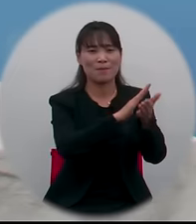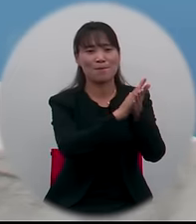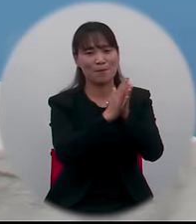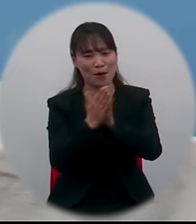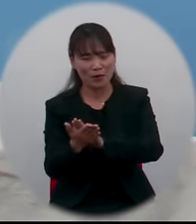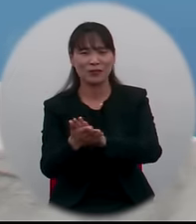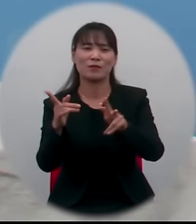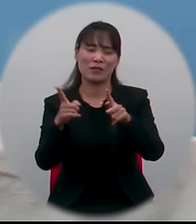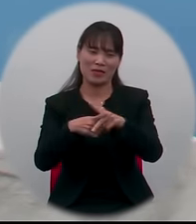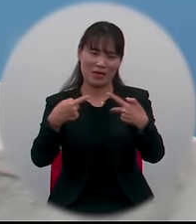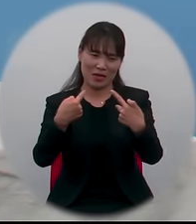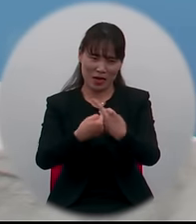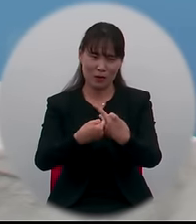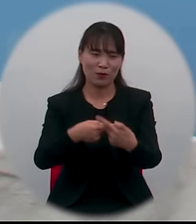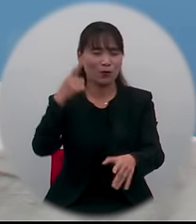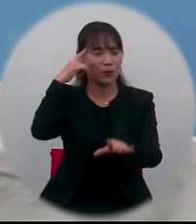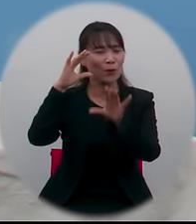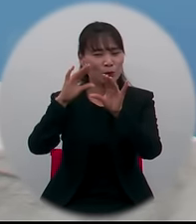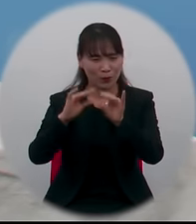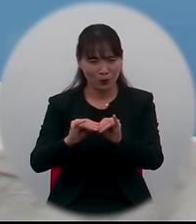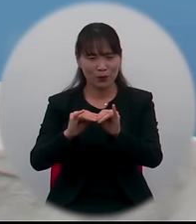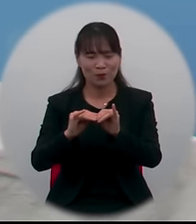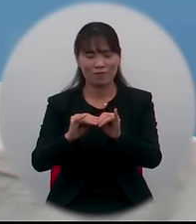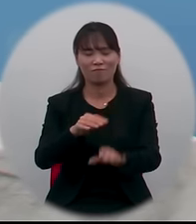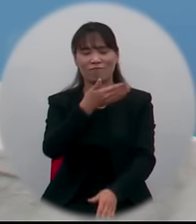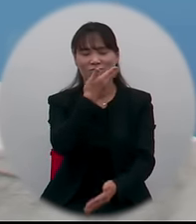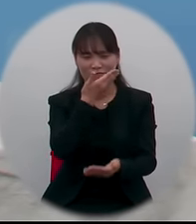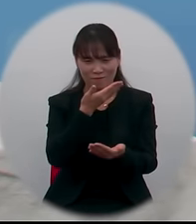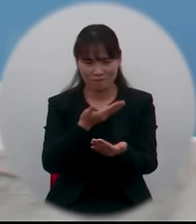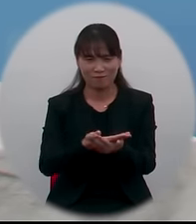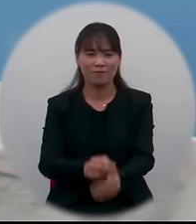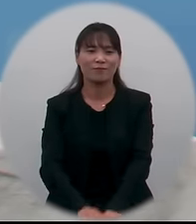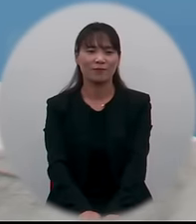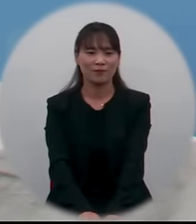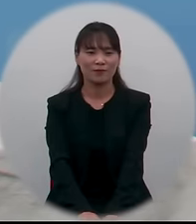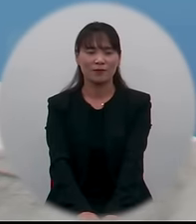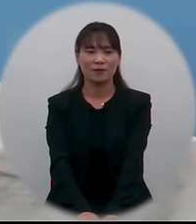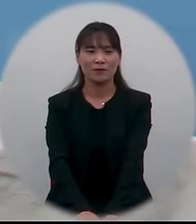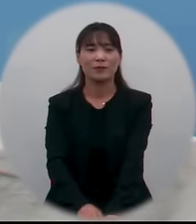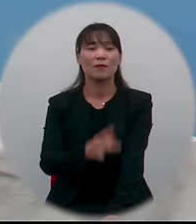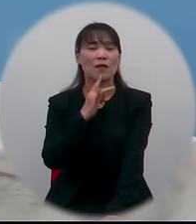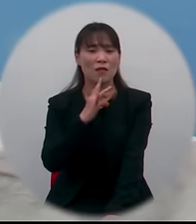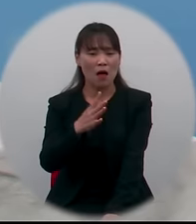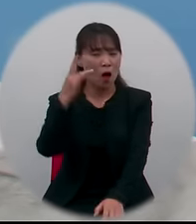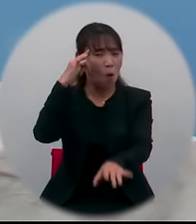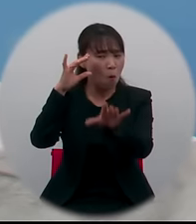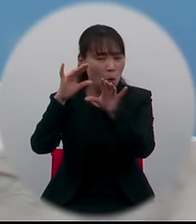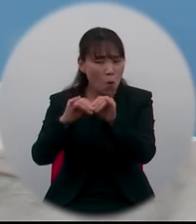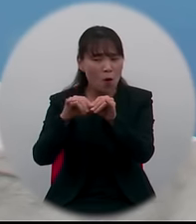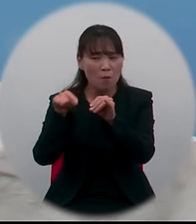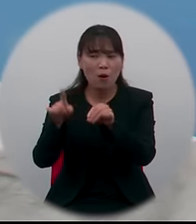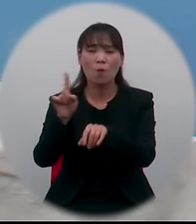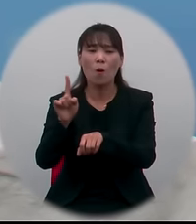살아가는 세상이 달라졌음을 이해하고 공감하는 것이 매우 중요하다라고 할 수 있겠죠 단